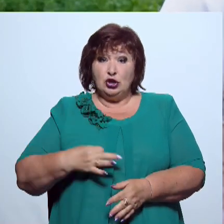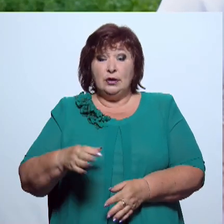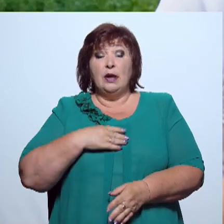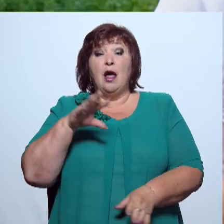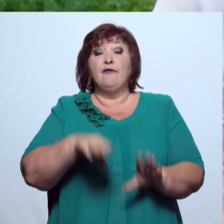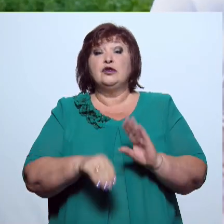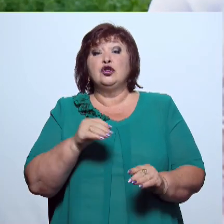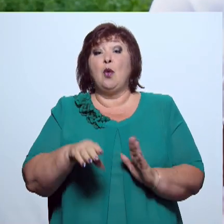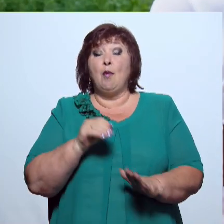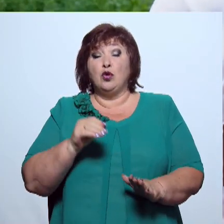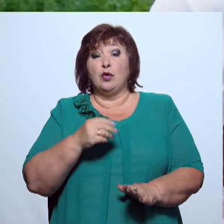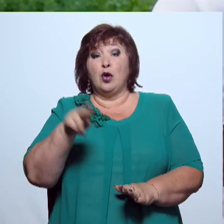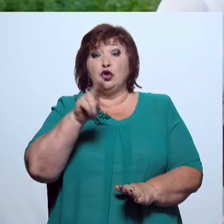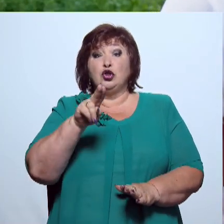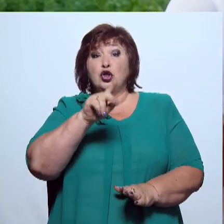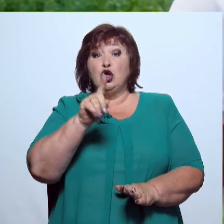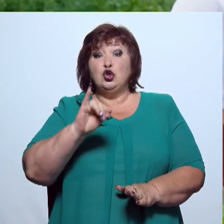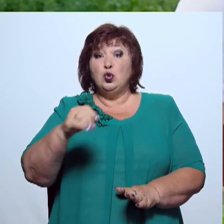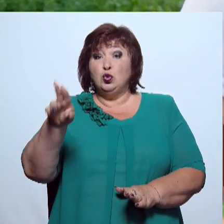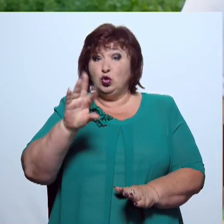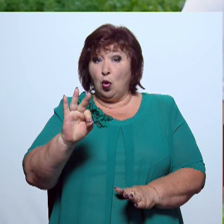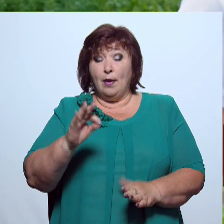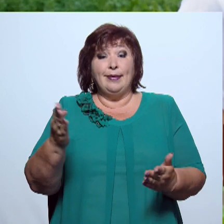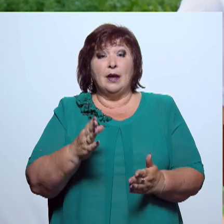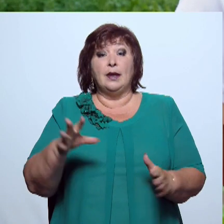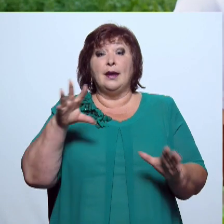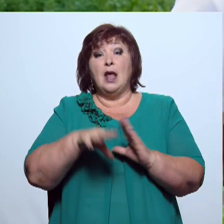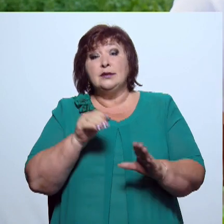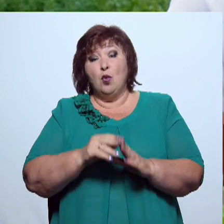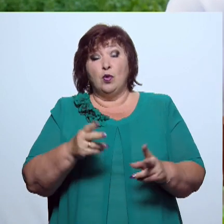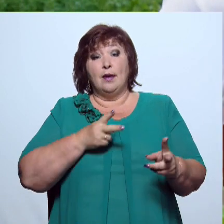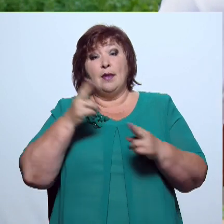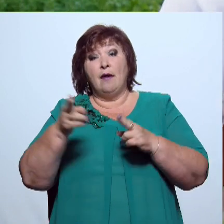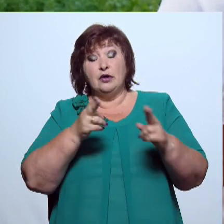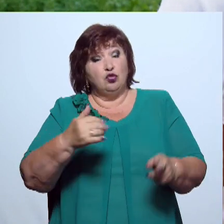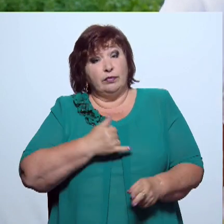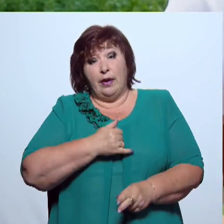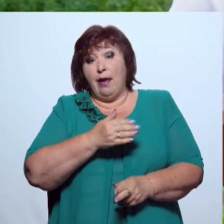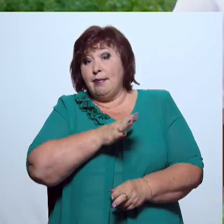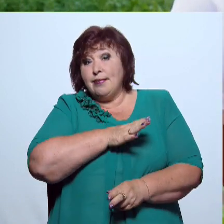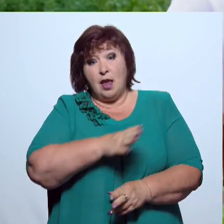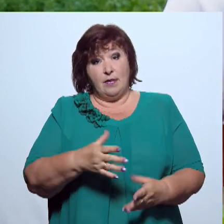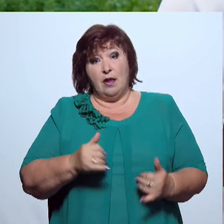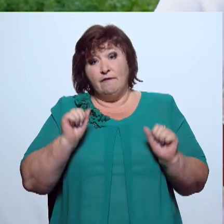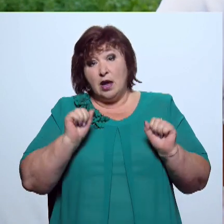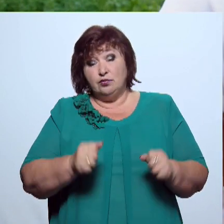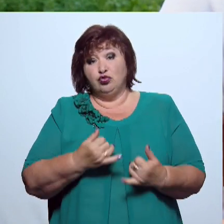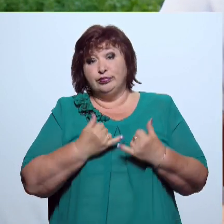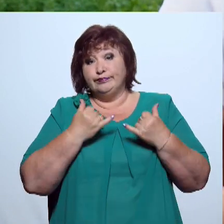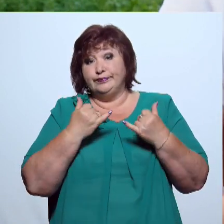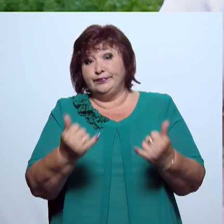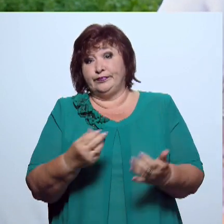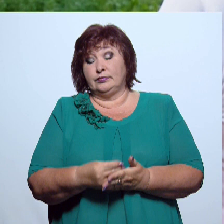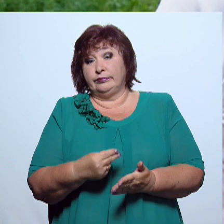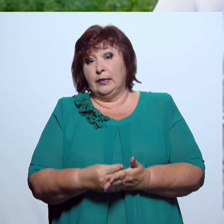сборной по дзюдо, и, к сожалению, на какие-то сборы, на выезды у меня не было возможности обеспечить ему.